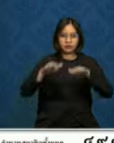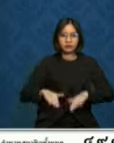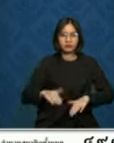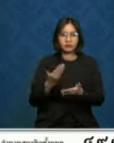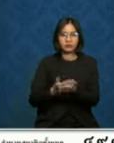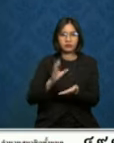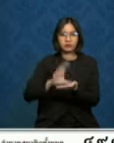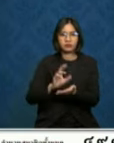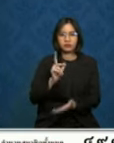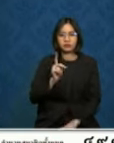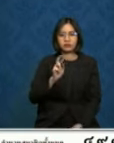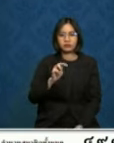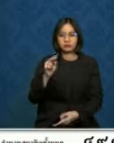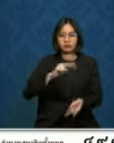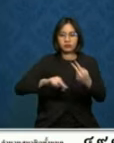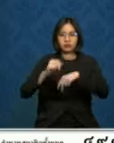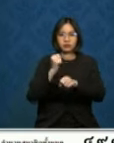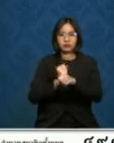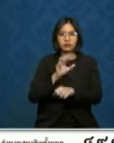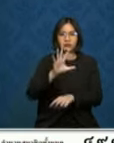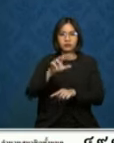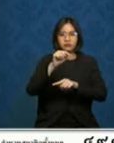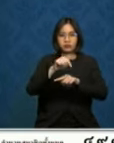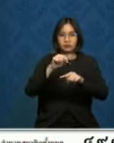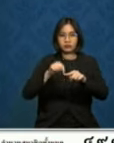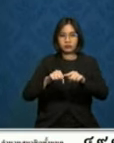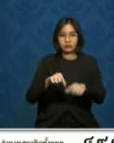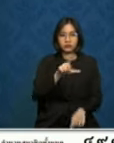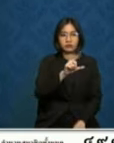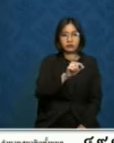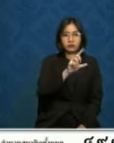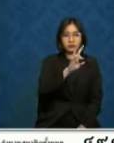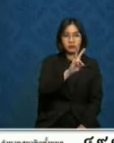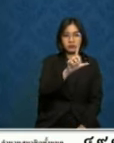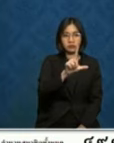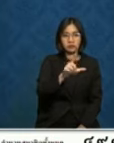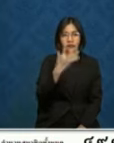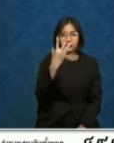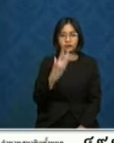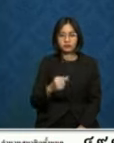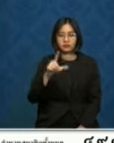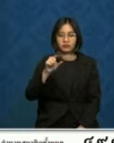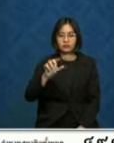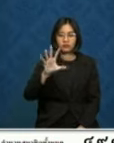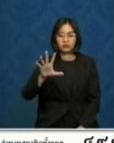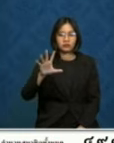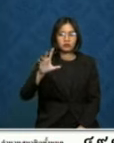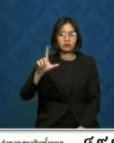ขอตัดลดงบประมาณกรมการจัดหางาน5% ครับท่านประธานจาก27ล้านนะครับเหลือ